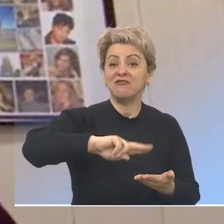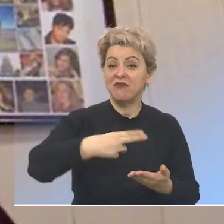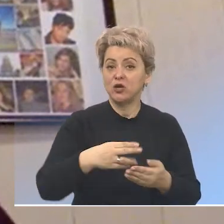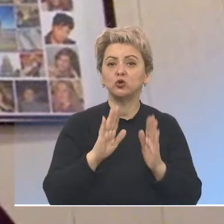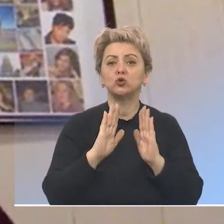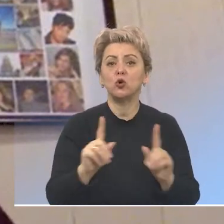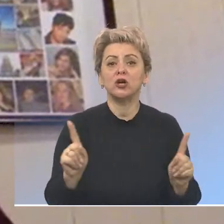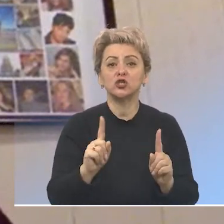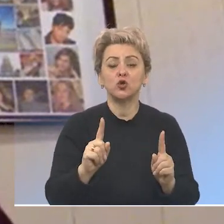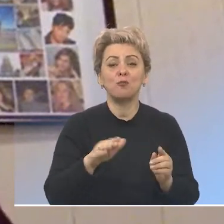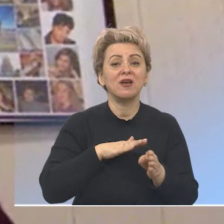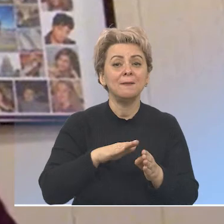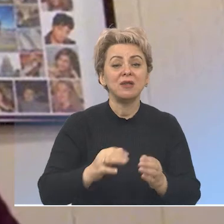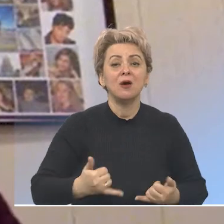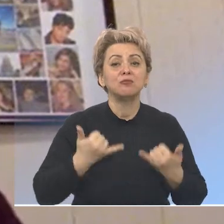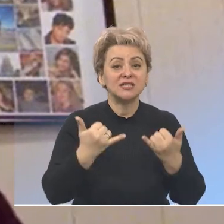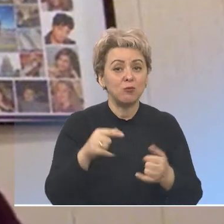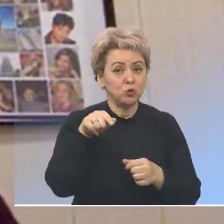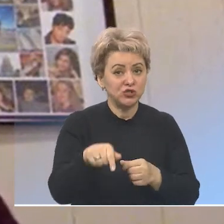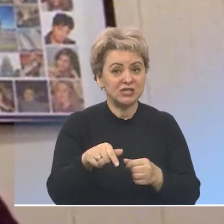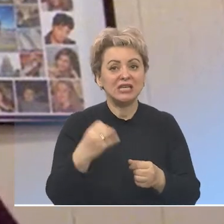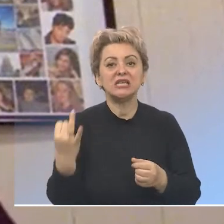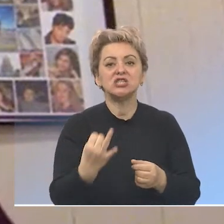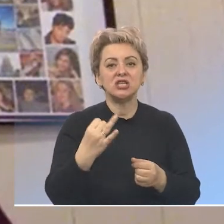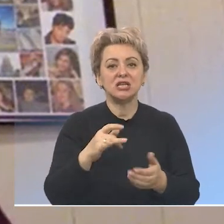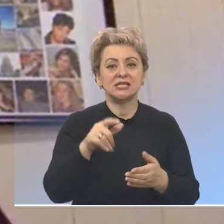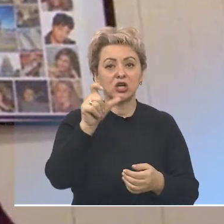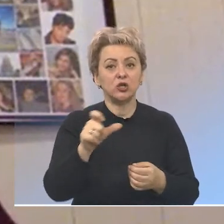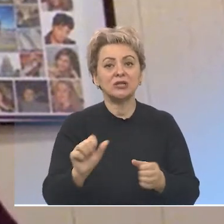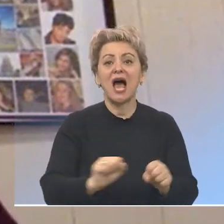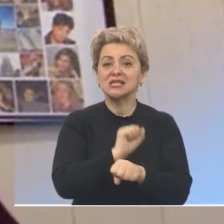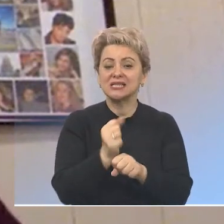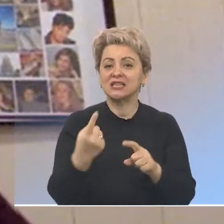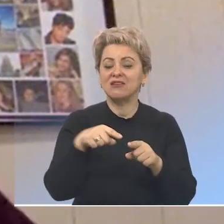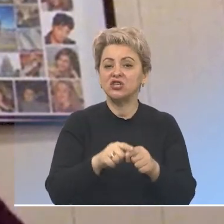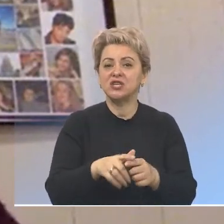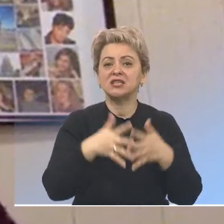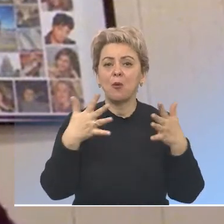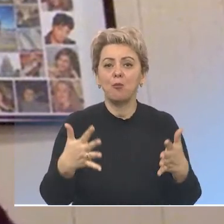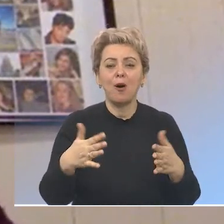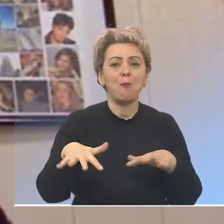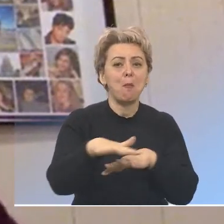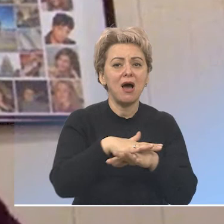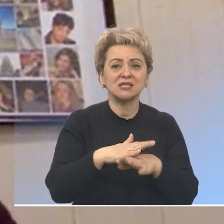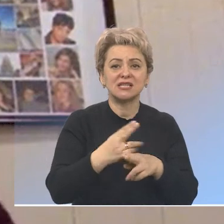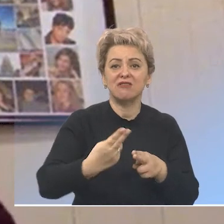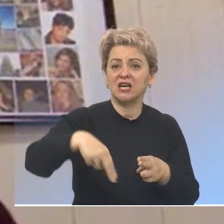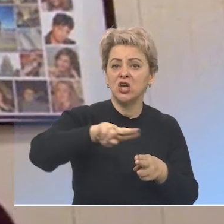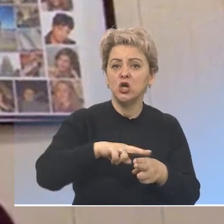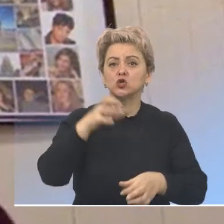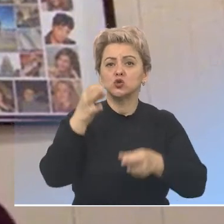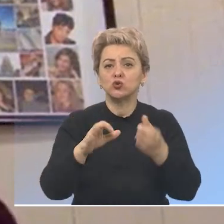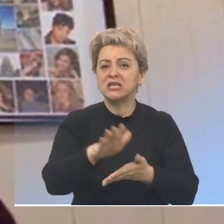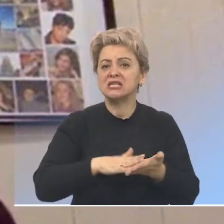любые варианты, только чтобы соблюсти интересы клиентов и притормозить вот этот вал массовых аннуляций с